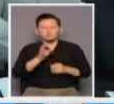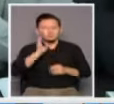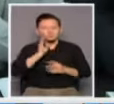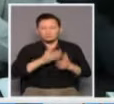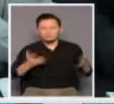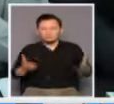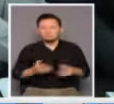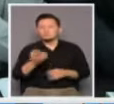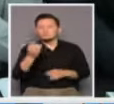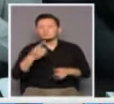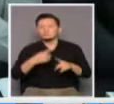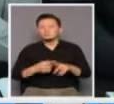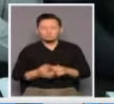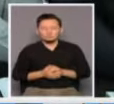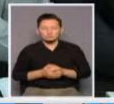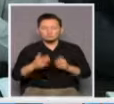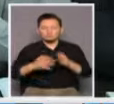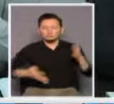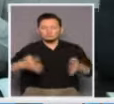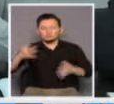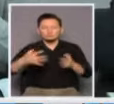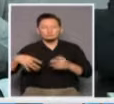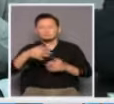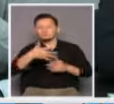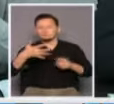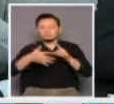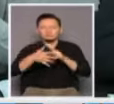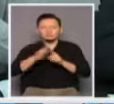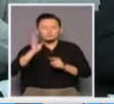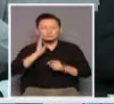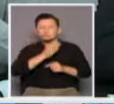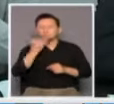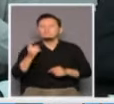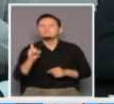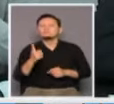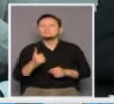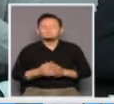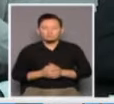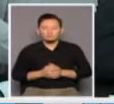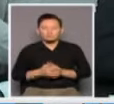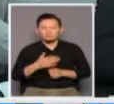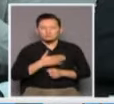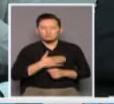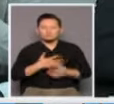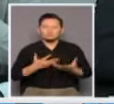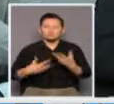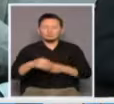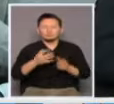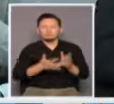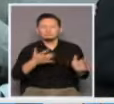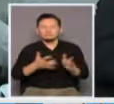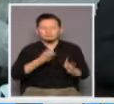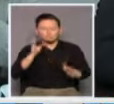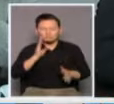И плюс многоэтажный дома, пятый этаж сусыз отыр. Почему? Потому что у нас недоходно,